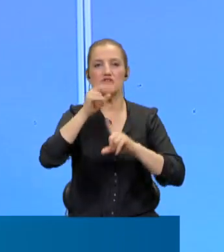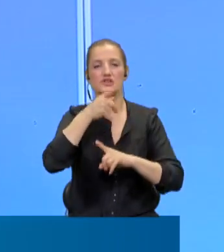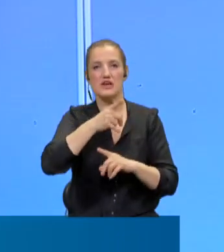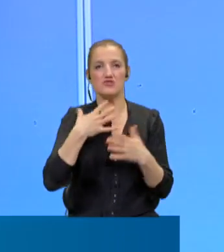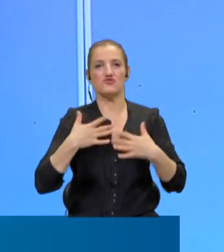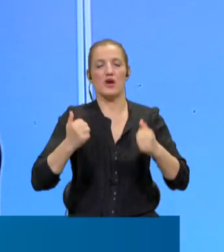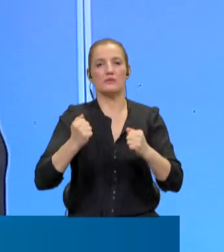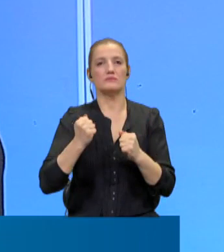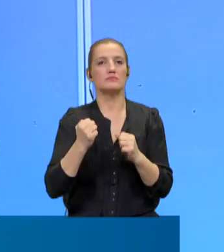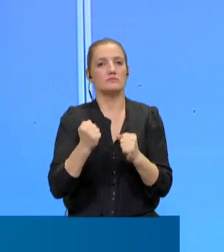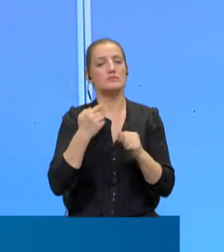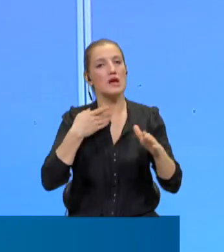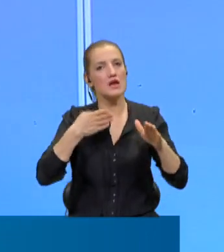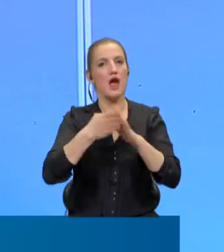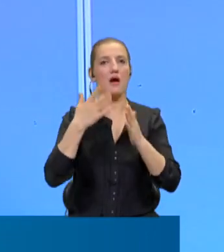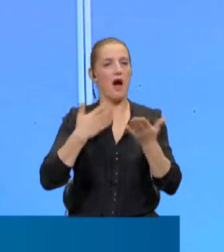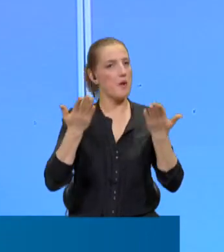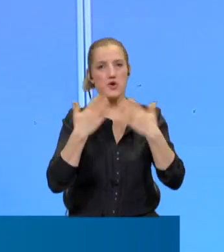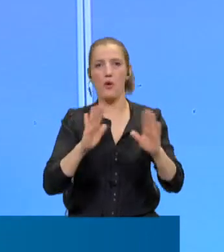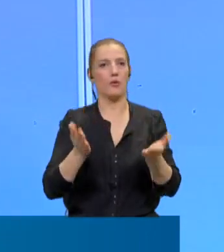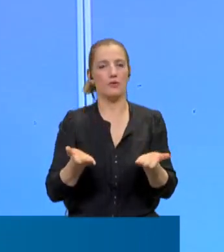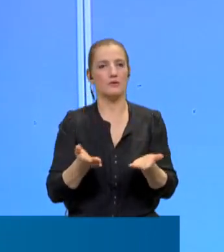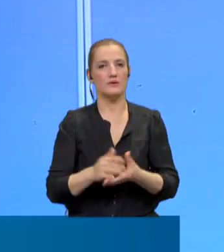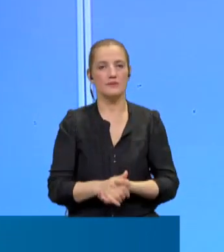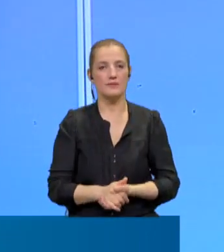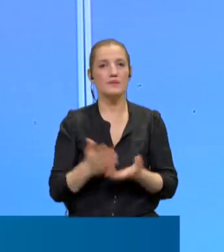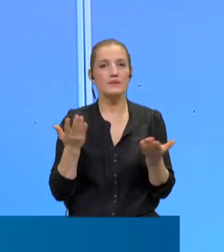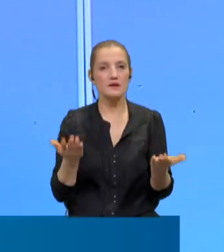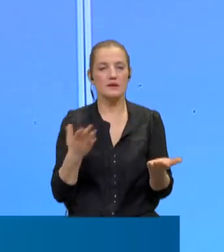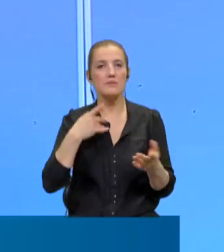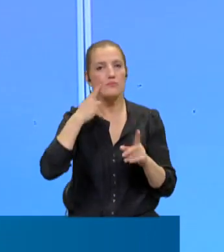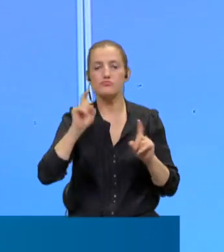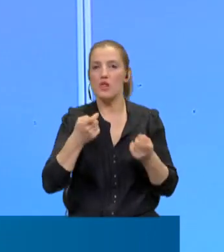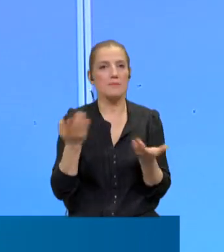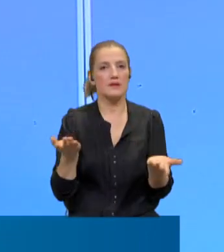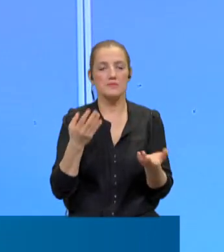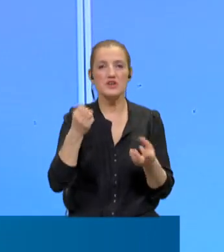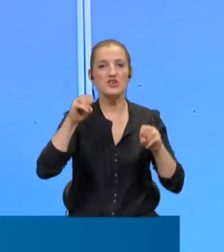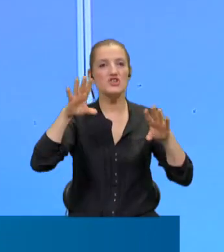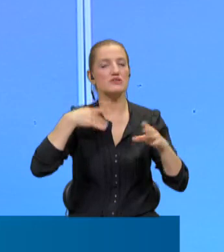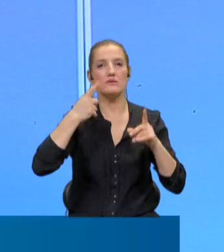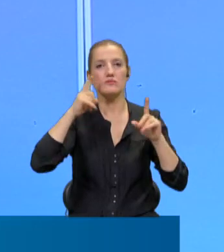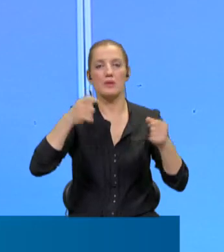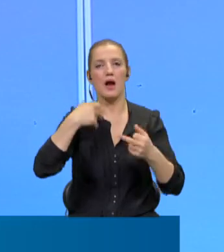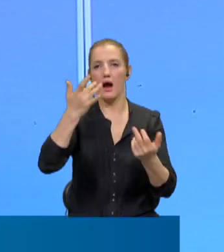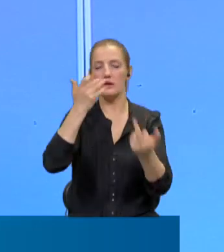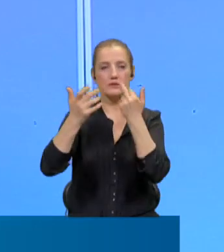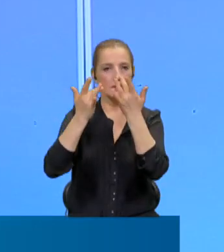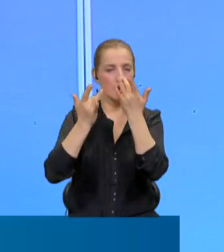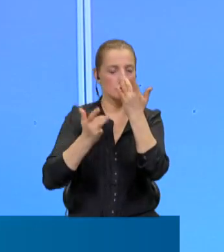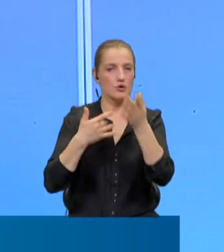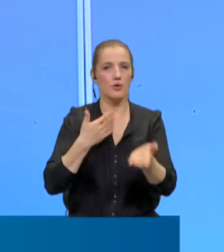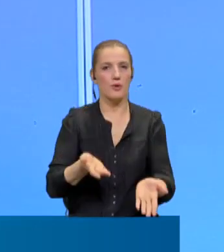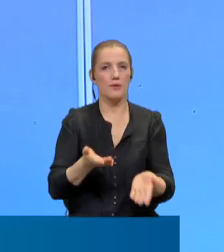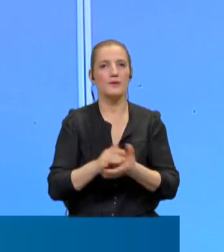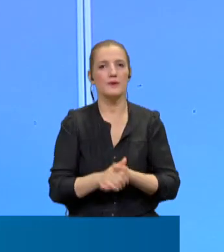yıla böyle canlı girelim şey yaparım tamam mı yok tık yok yani Nasıl bulamadım ışık falan yani bizi kandırıyor öyle